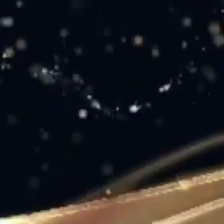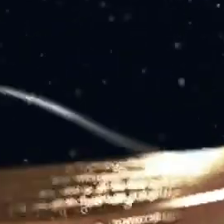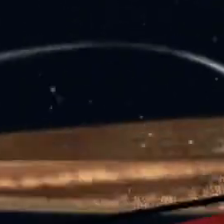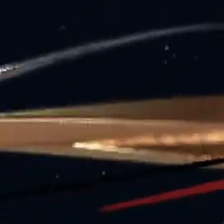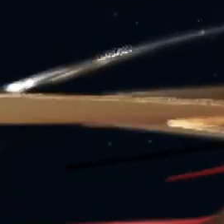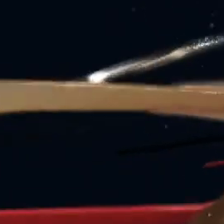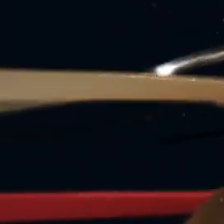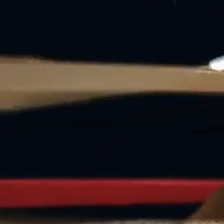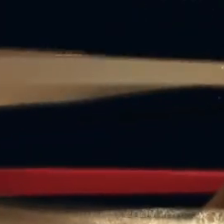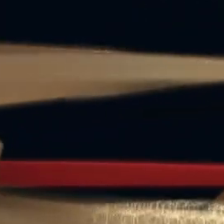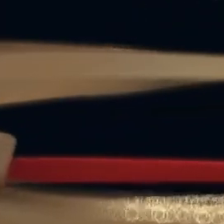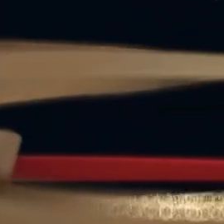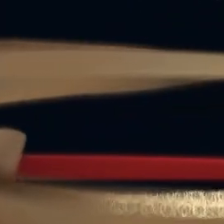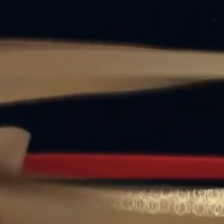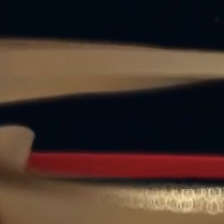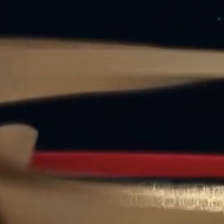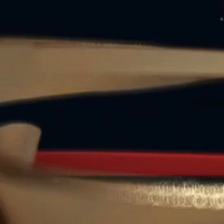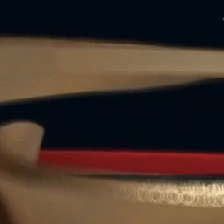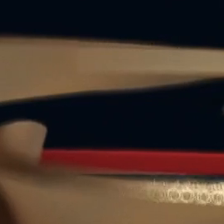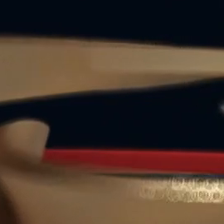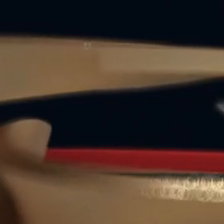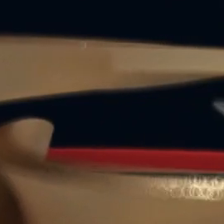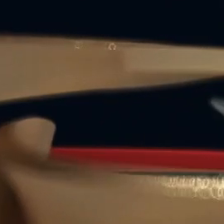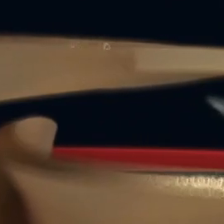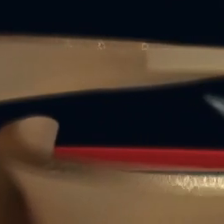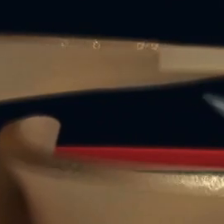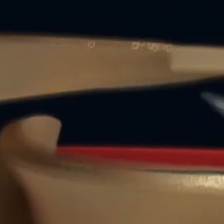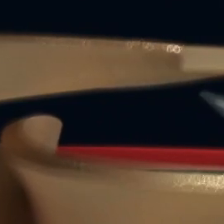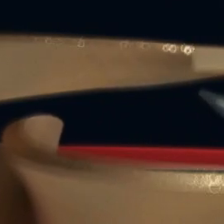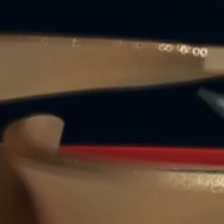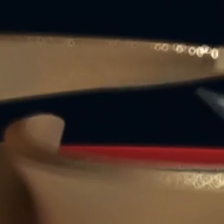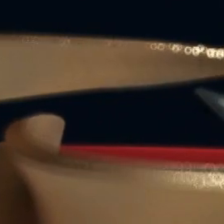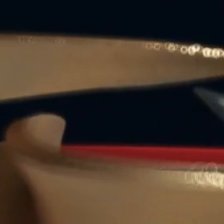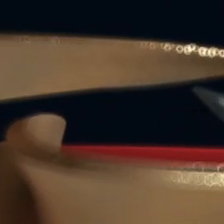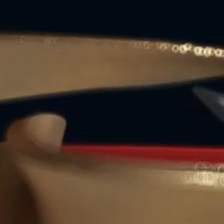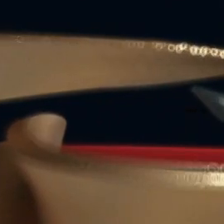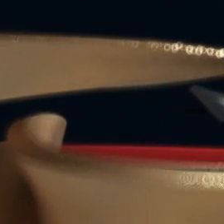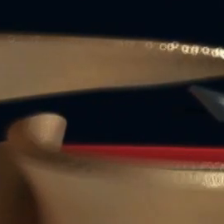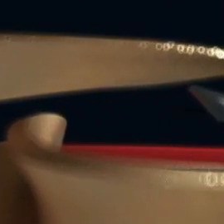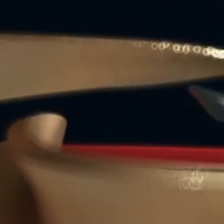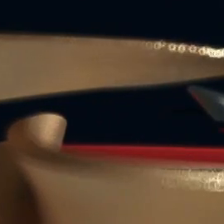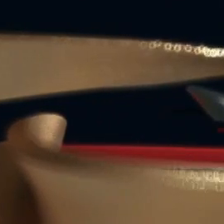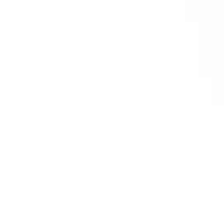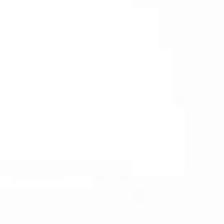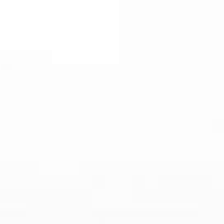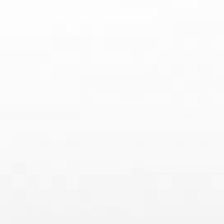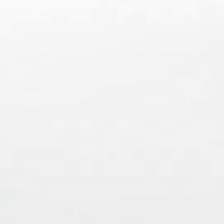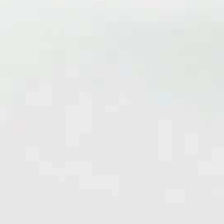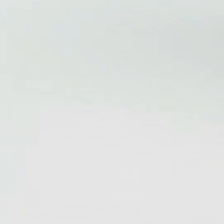فاسألوا أهل الذكر إن كنتم لا تعلمون.